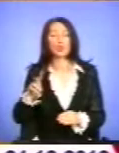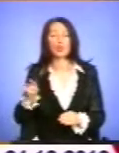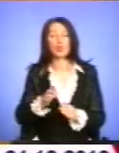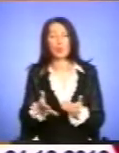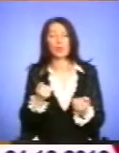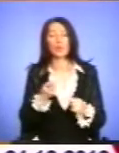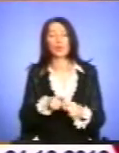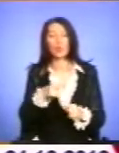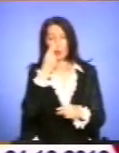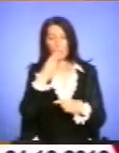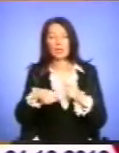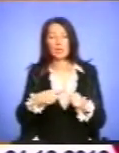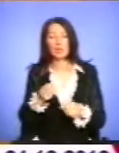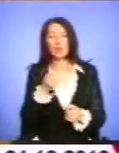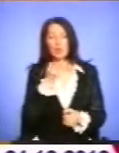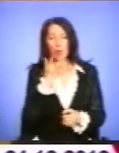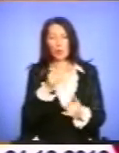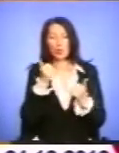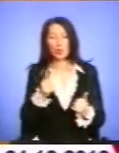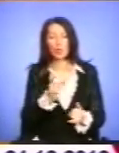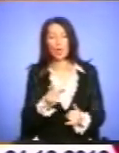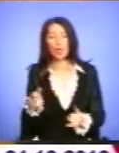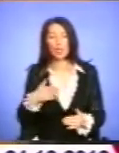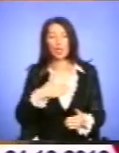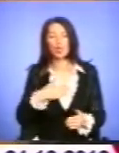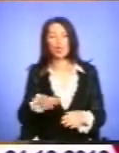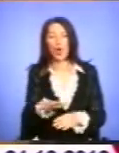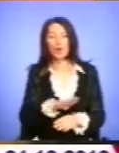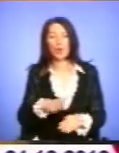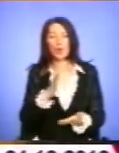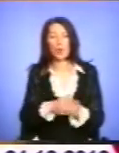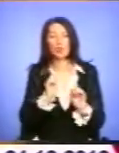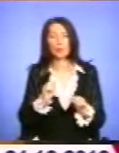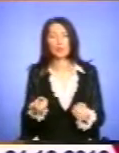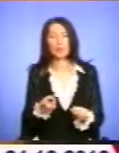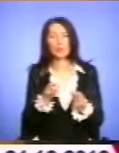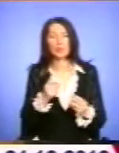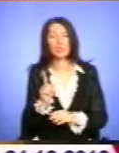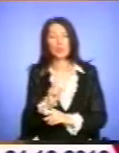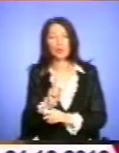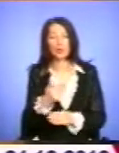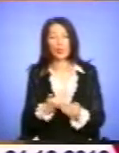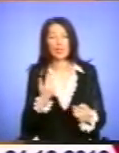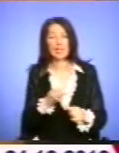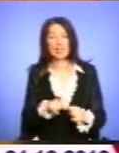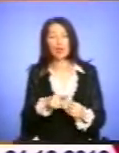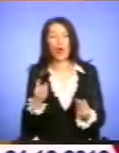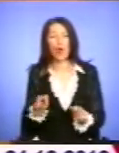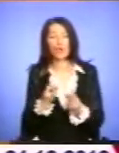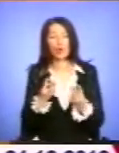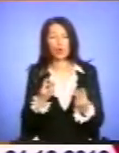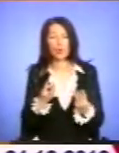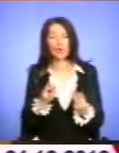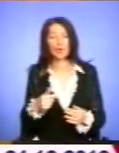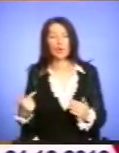Добре, що сьогодні люди нашого краю мають можливість запалити свічечку від цього вогню.